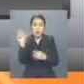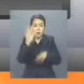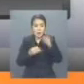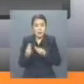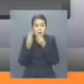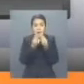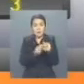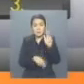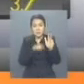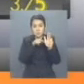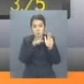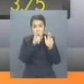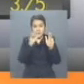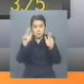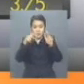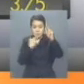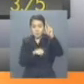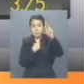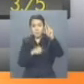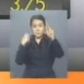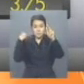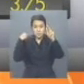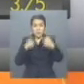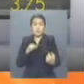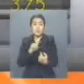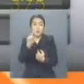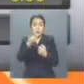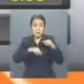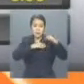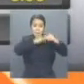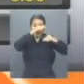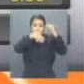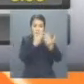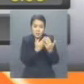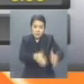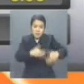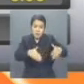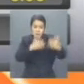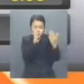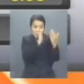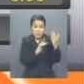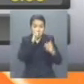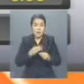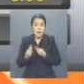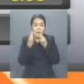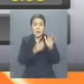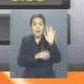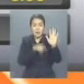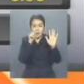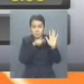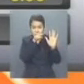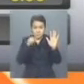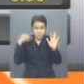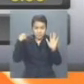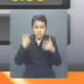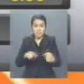จากคะแนนเต็ม10ค่ะโดยให้คะแนนการเติบโตของ GDP มากที่สุดที่5คะแนนส่วนคะแนนที่ได้ต่ำสุดคือ